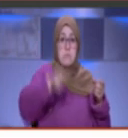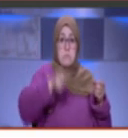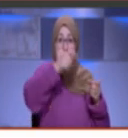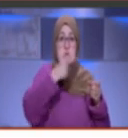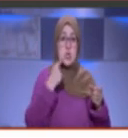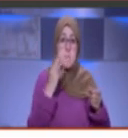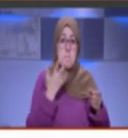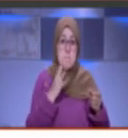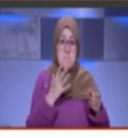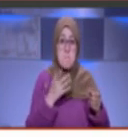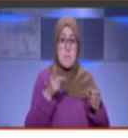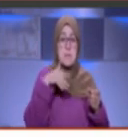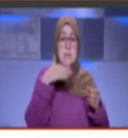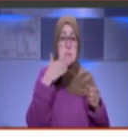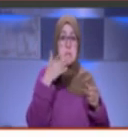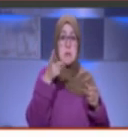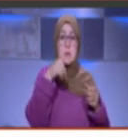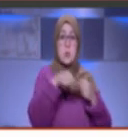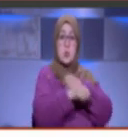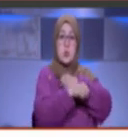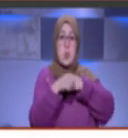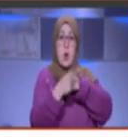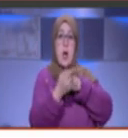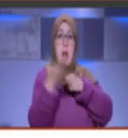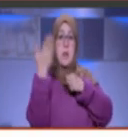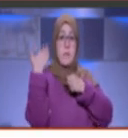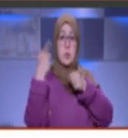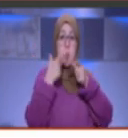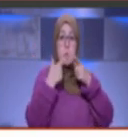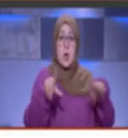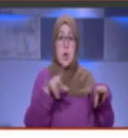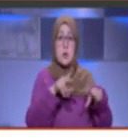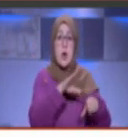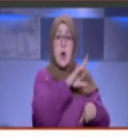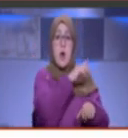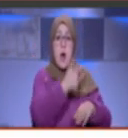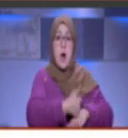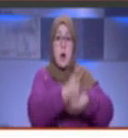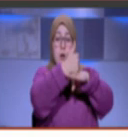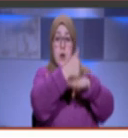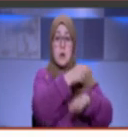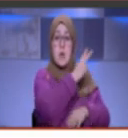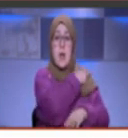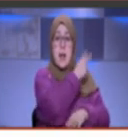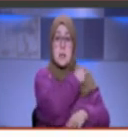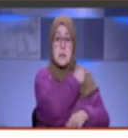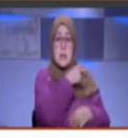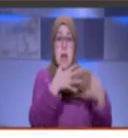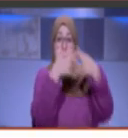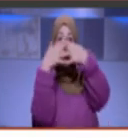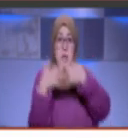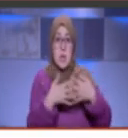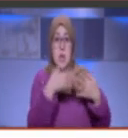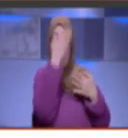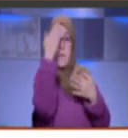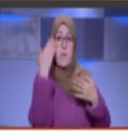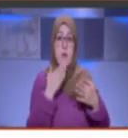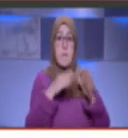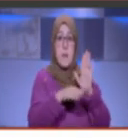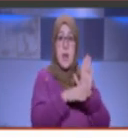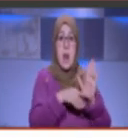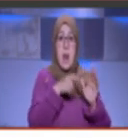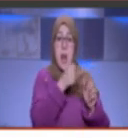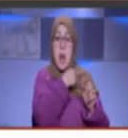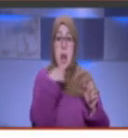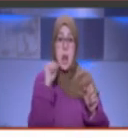الماضي غرب العاصمة مقديشو. وأوضحت القيادة العسكرية الأمريكية في أفريقيا في بيان لها أن الغارة